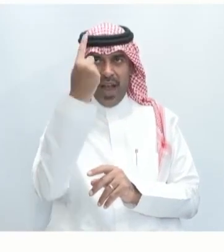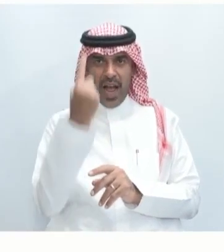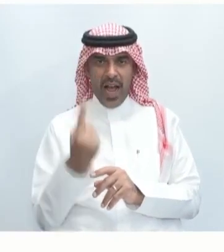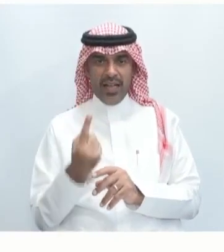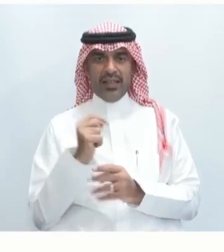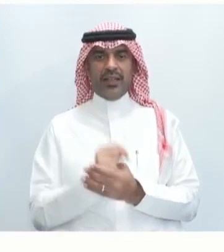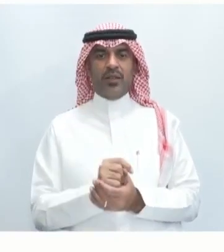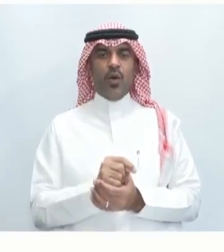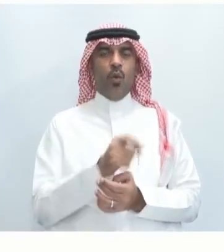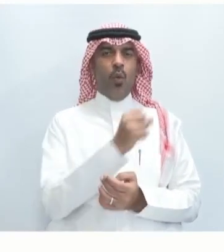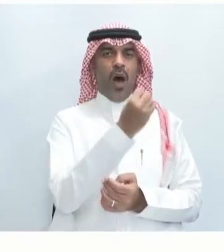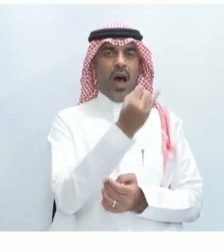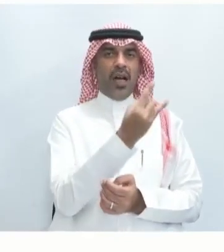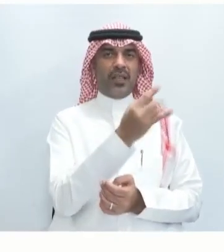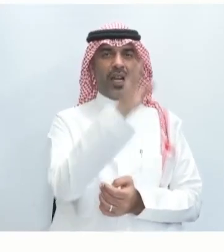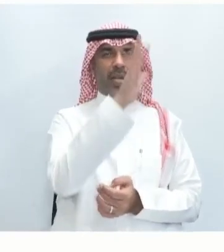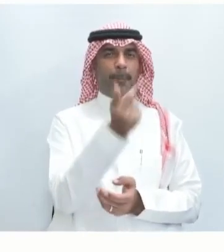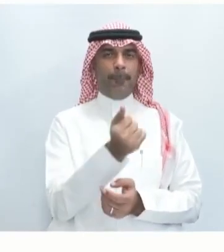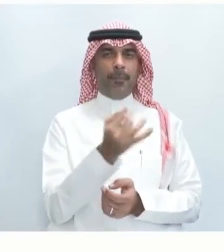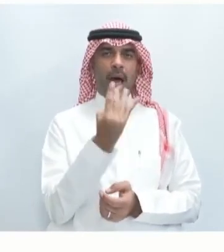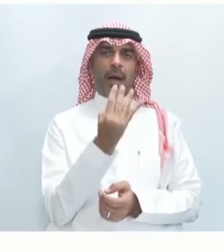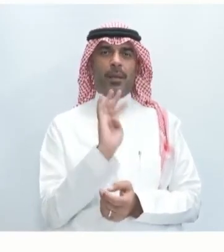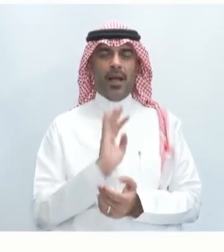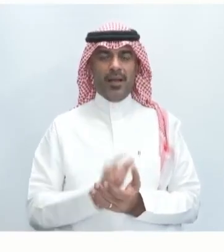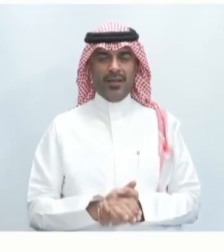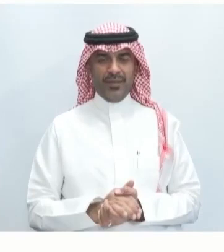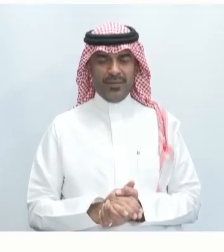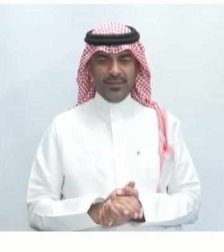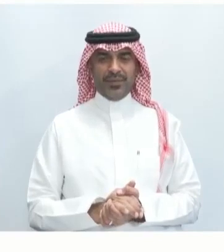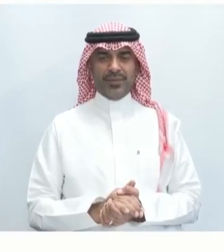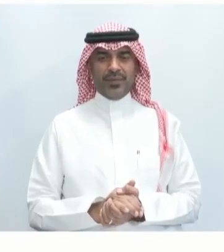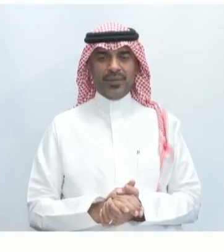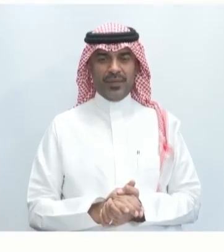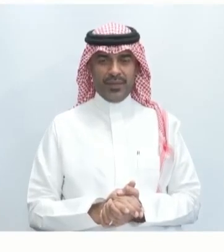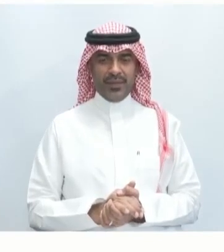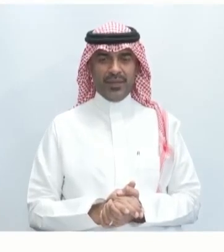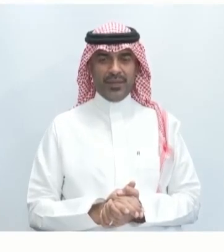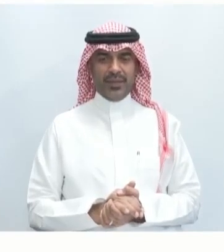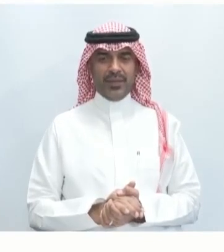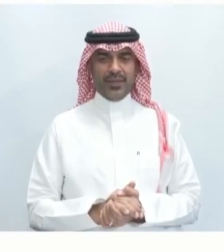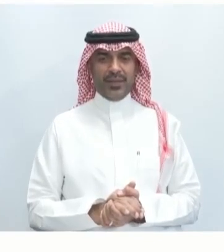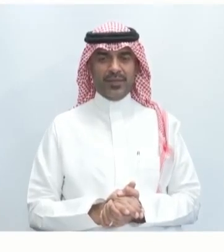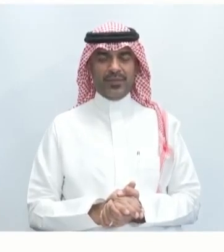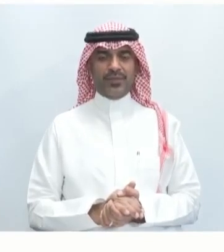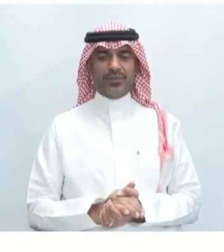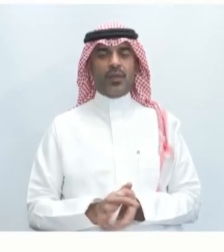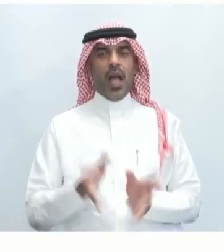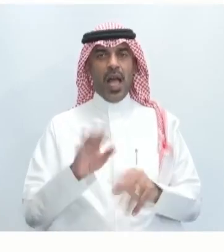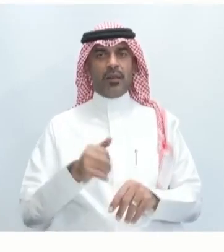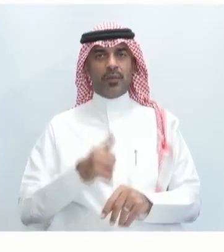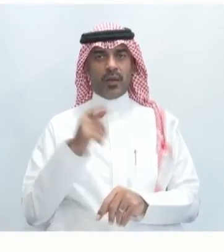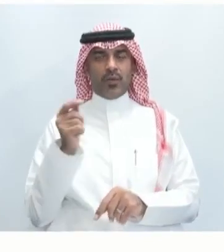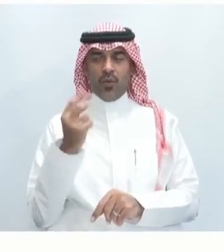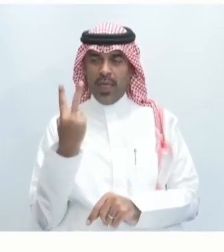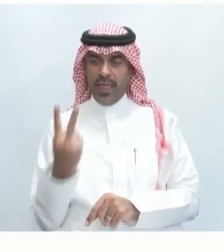الاحاد واربعه في منزله العشرات كذلك ابنائي وبناتنا نستطيع ان نقول ان